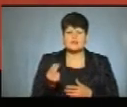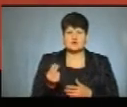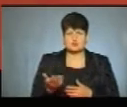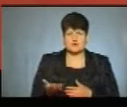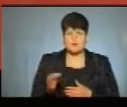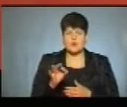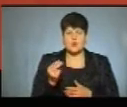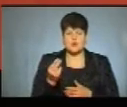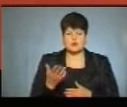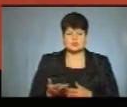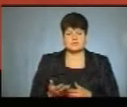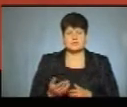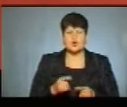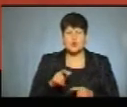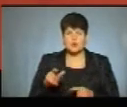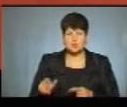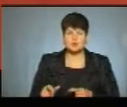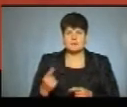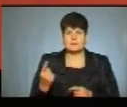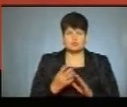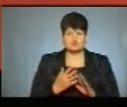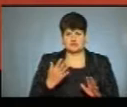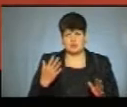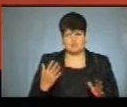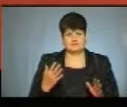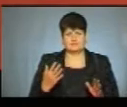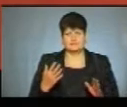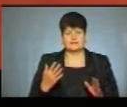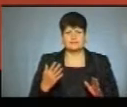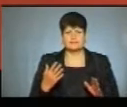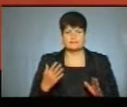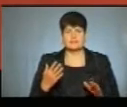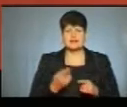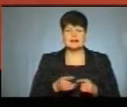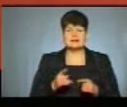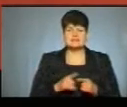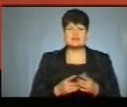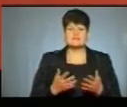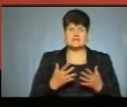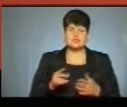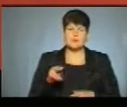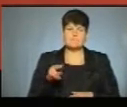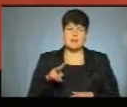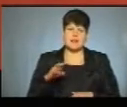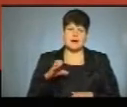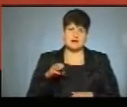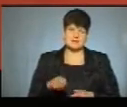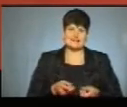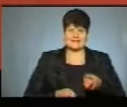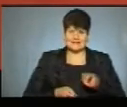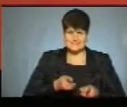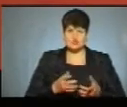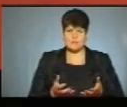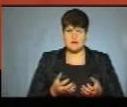про гроші, що люди ставлять на першу чергу, а це визнати, що Пласт, він дійсно